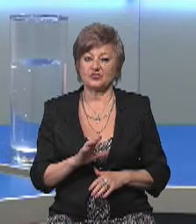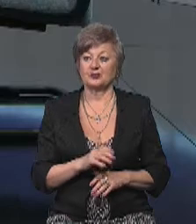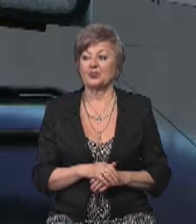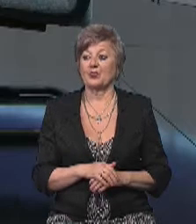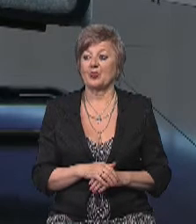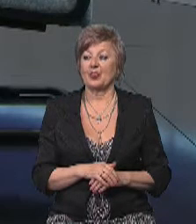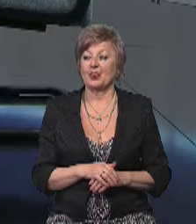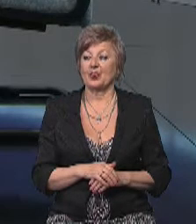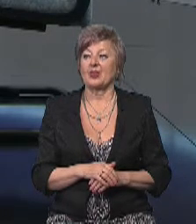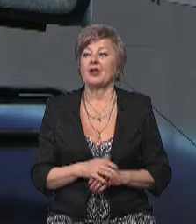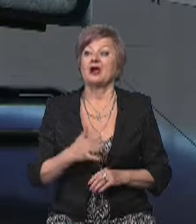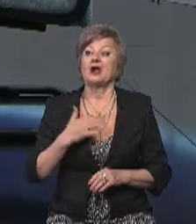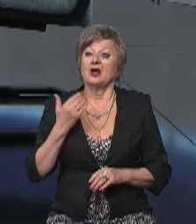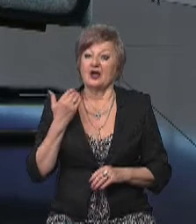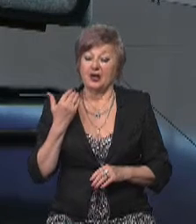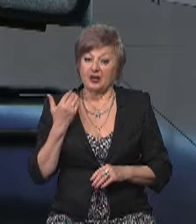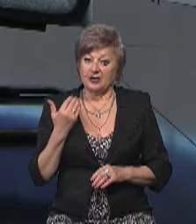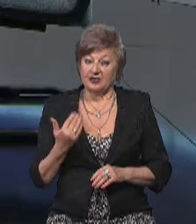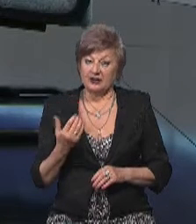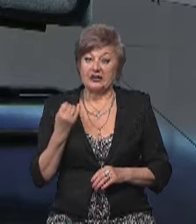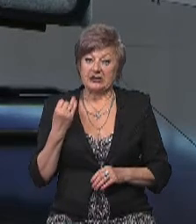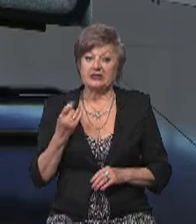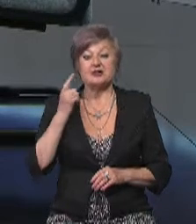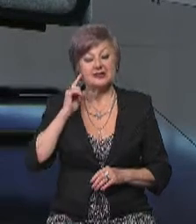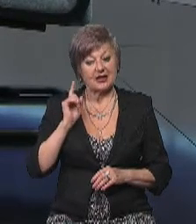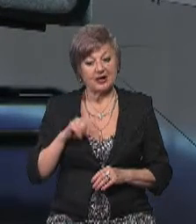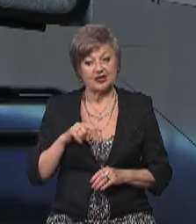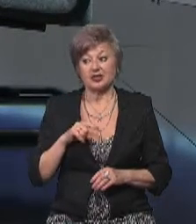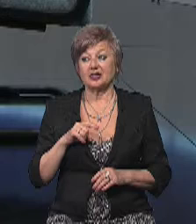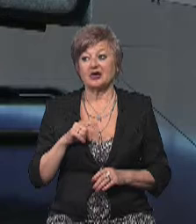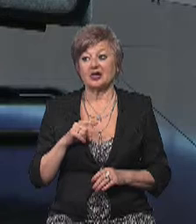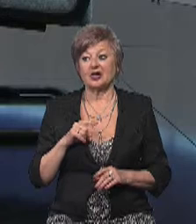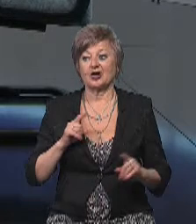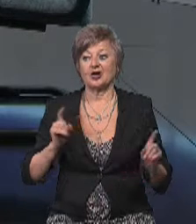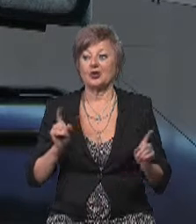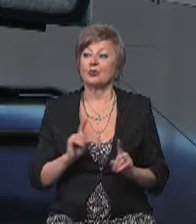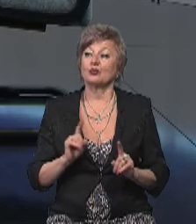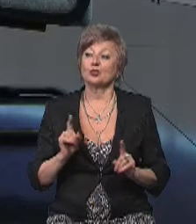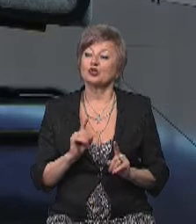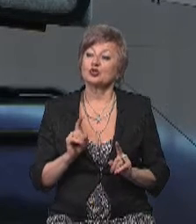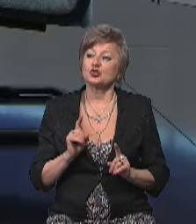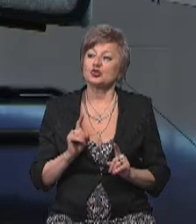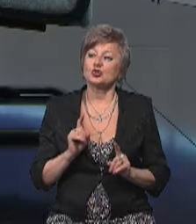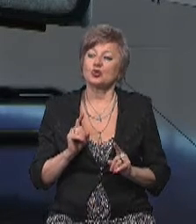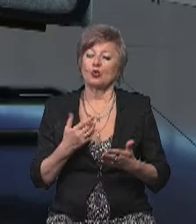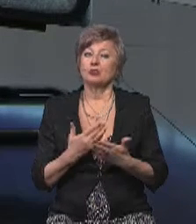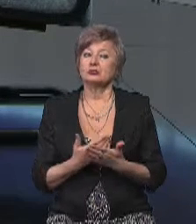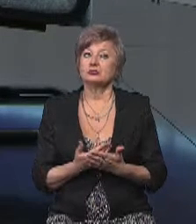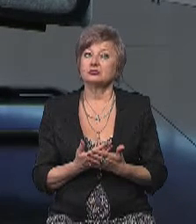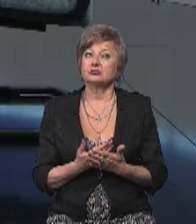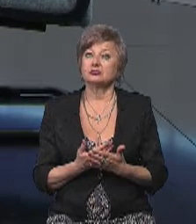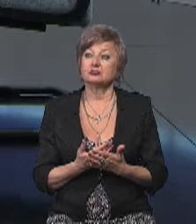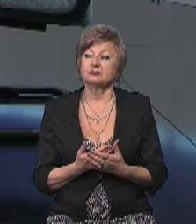Ми з вами планували цю зустріч. І, знаєте, я думаю, що символічно, що вона відбулася саме на цьому тижні. Тиждень